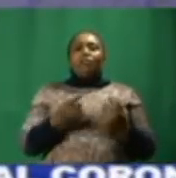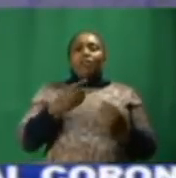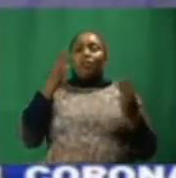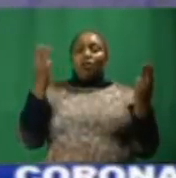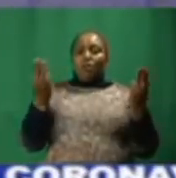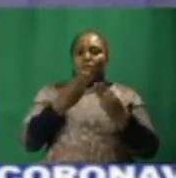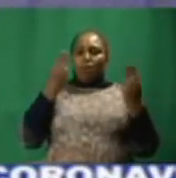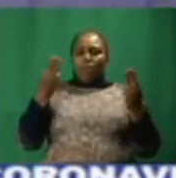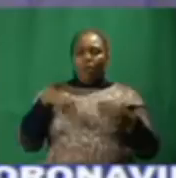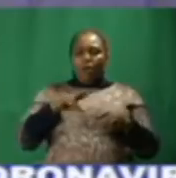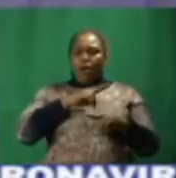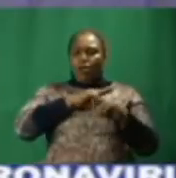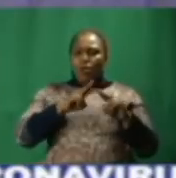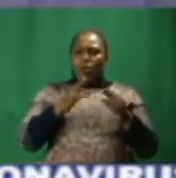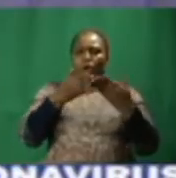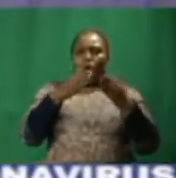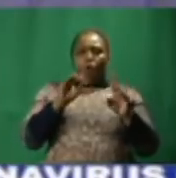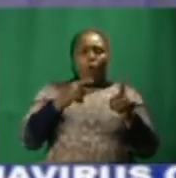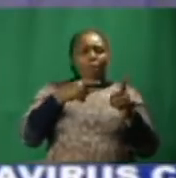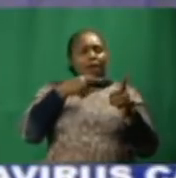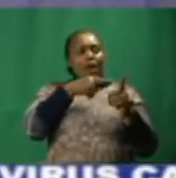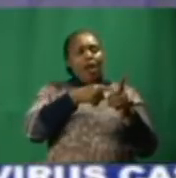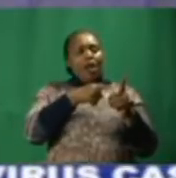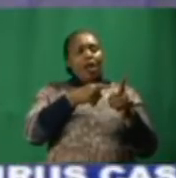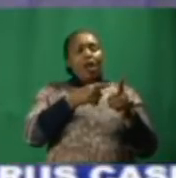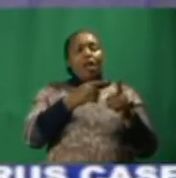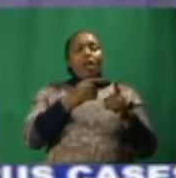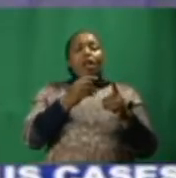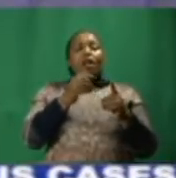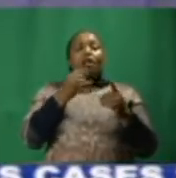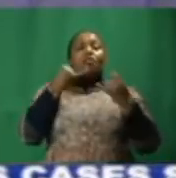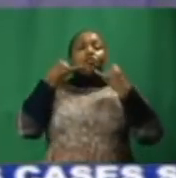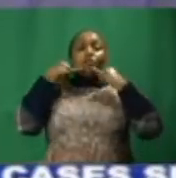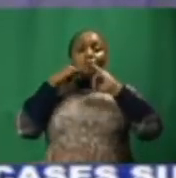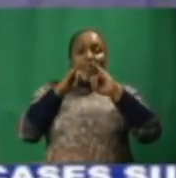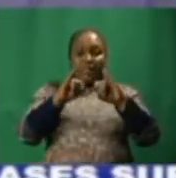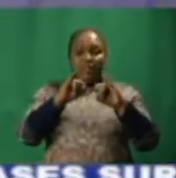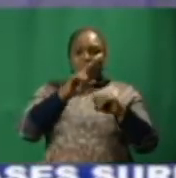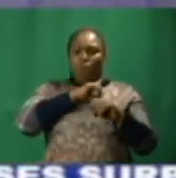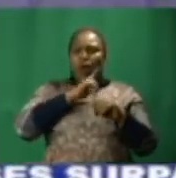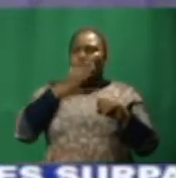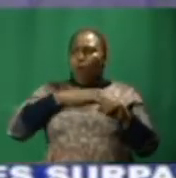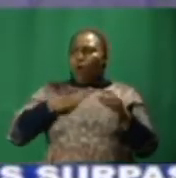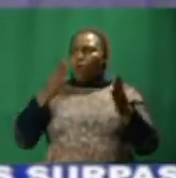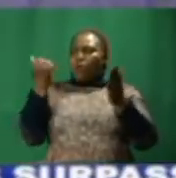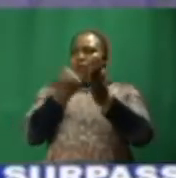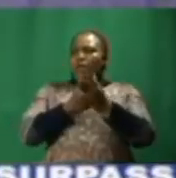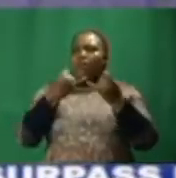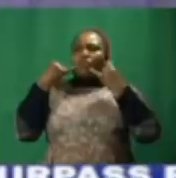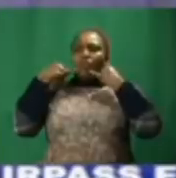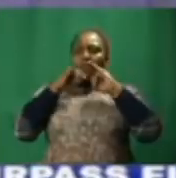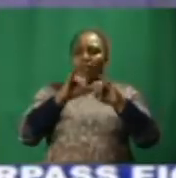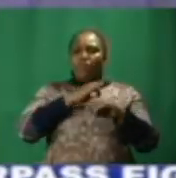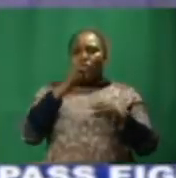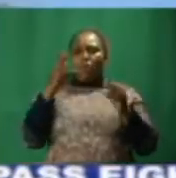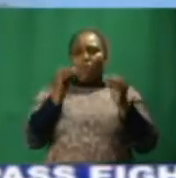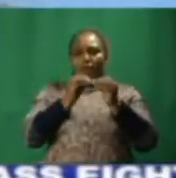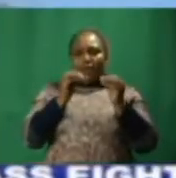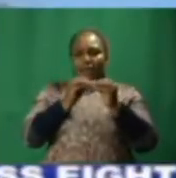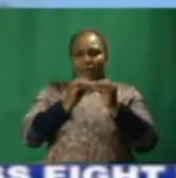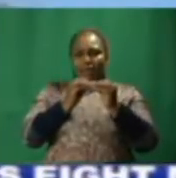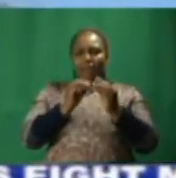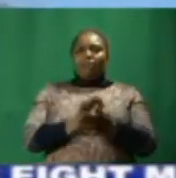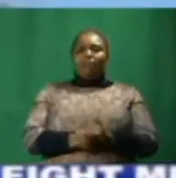sive asingacali siyivule ngoba letigangi tisuke tifuna indlela yokuthola imininingwane yesive yasebhange.